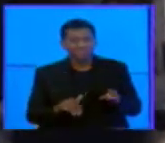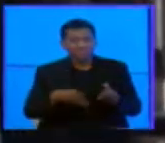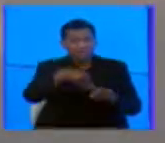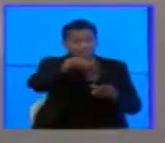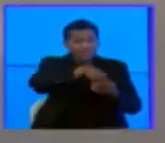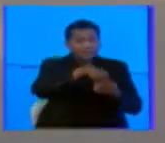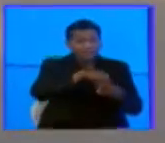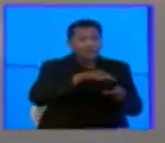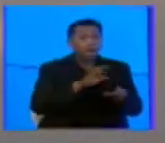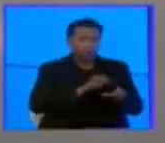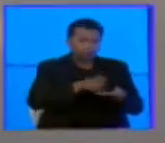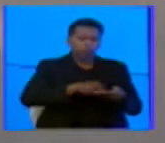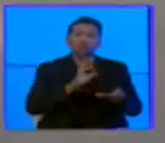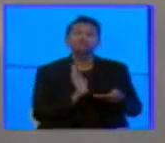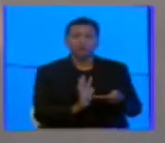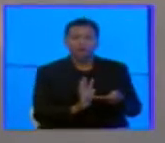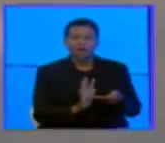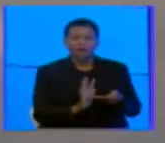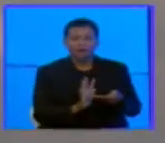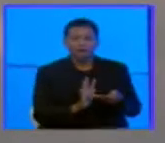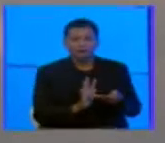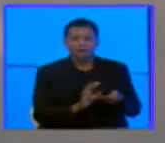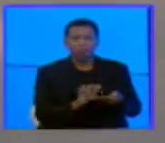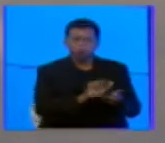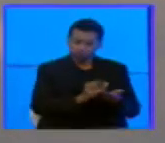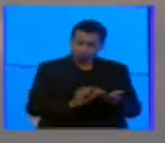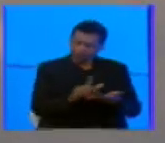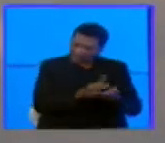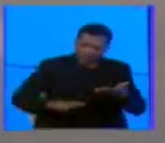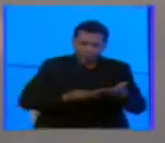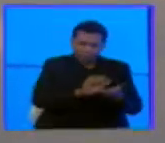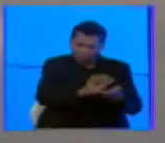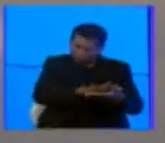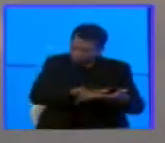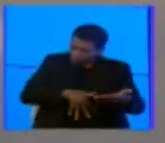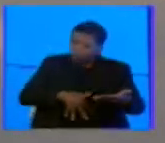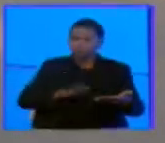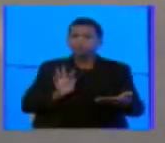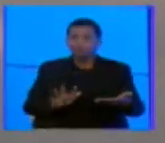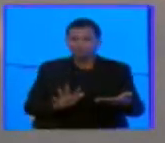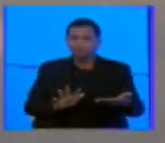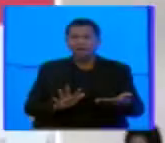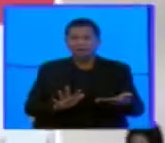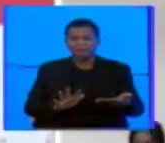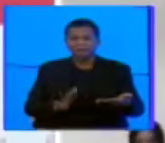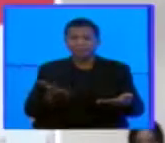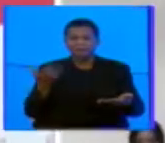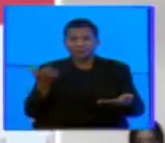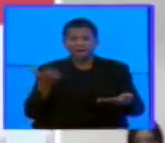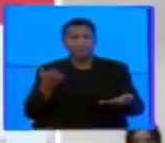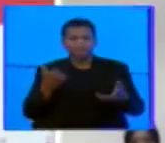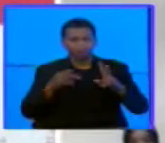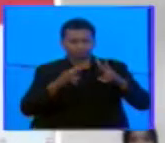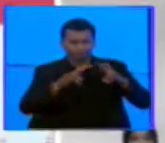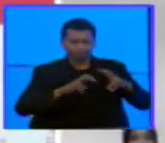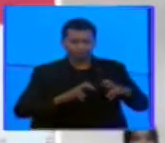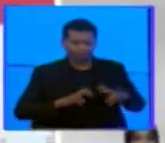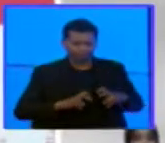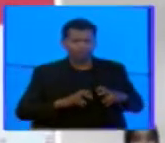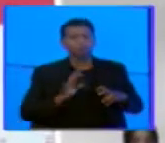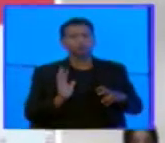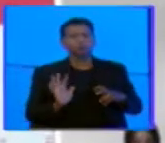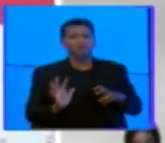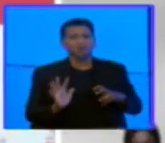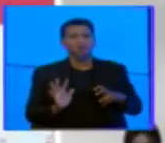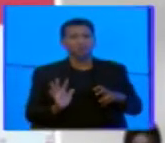lengkap dan benar sesuai dengan hasil pemeriksaan fisik vaksin pemeriksaan fisik barang harus